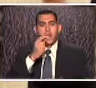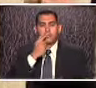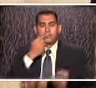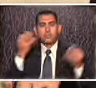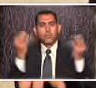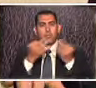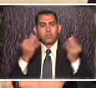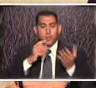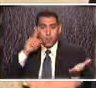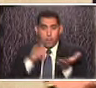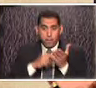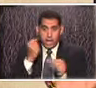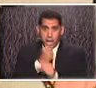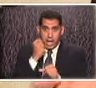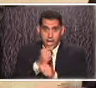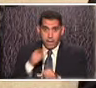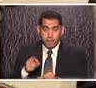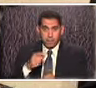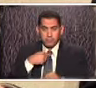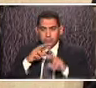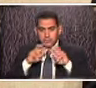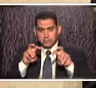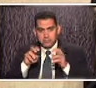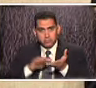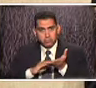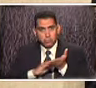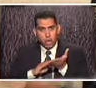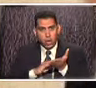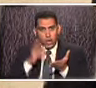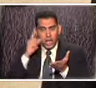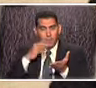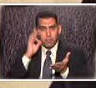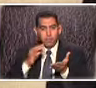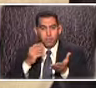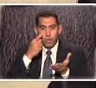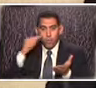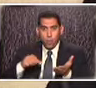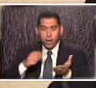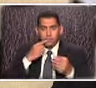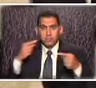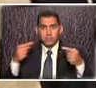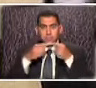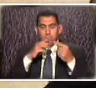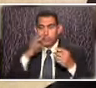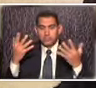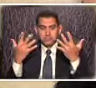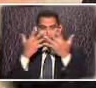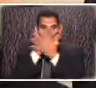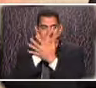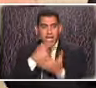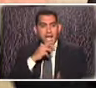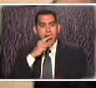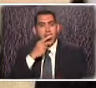ناتي الى ارض الواقع ل نبحث عن هذه المثاليه نجد ازمه غير موجود فيحدث نوع من الخلط عند البعض